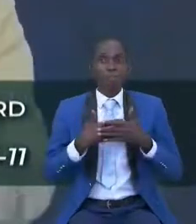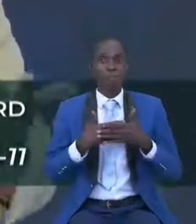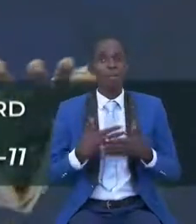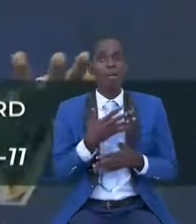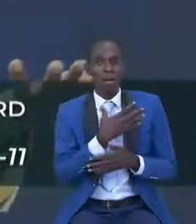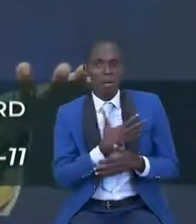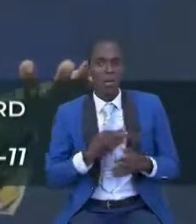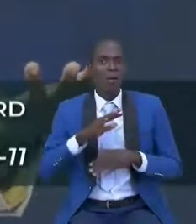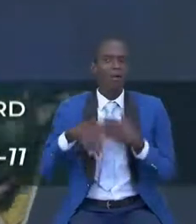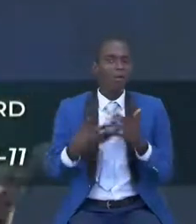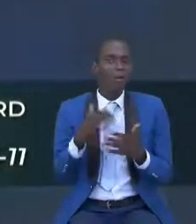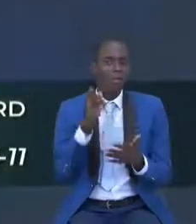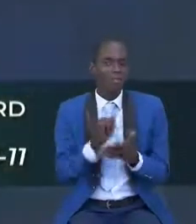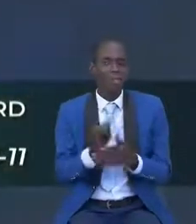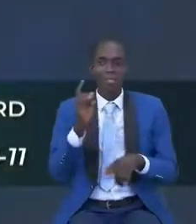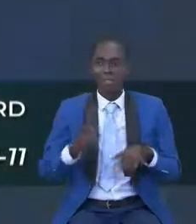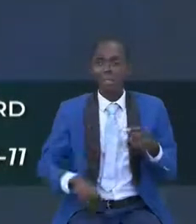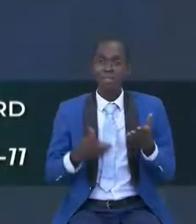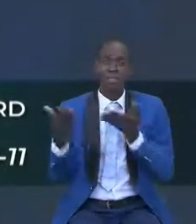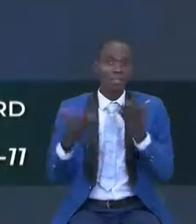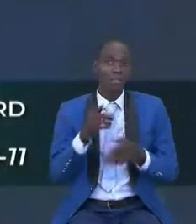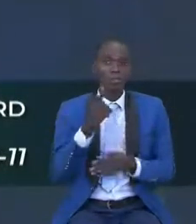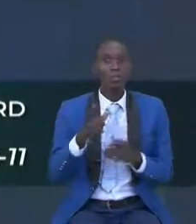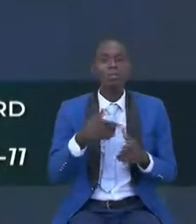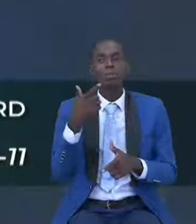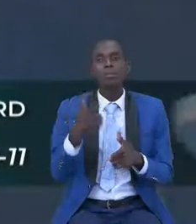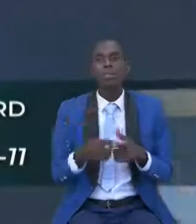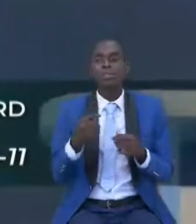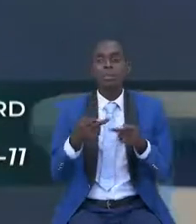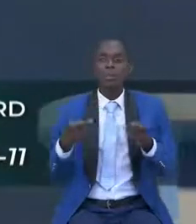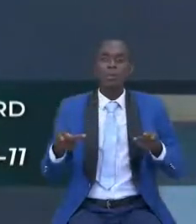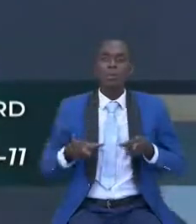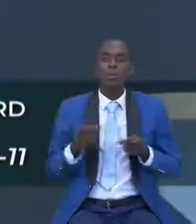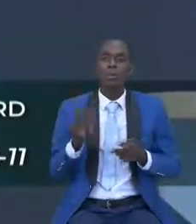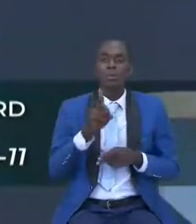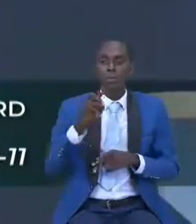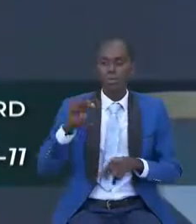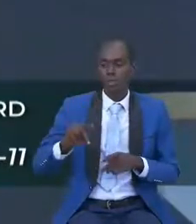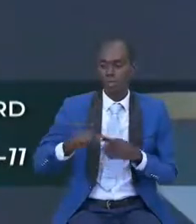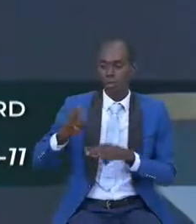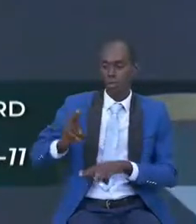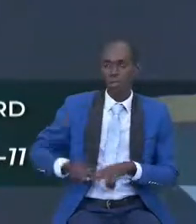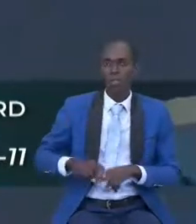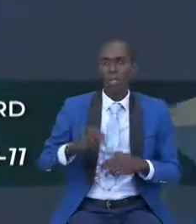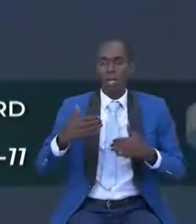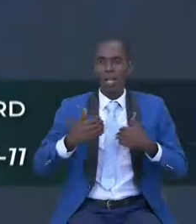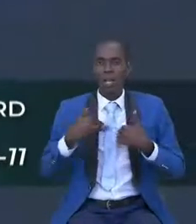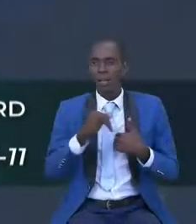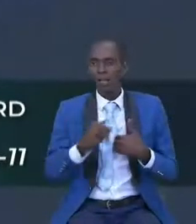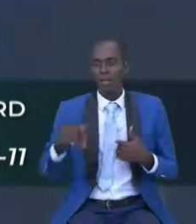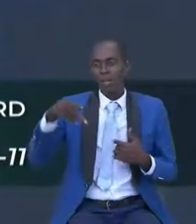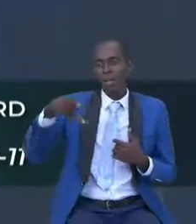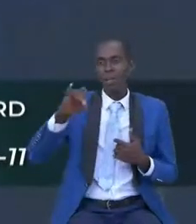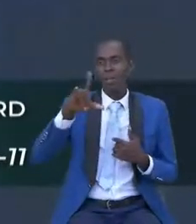train vraiment de réclamer l'air, comme si tu veux mourir et cela n'arrive plus à te servir. Alors là où tu